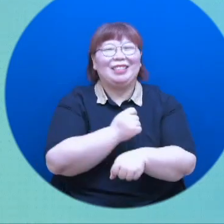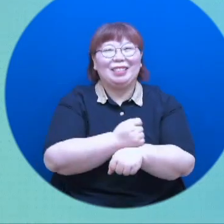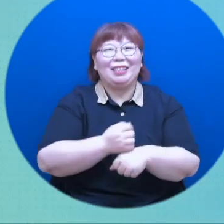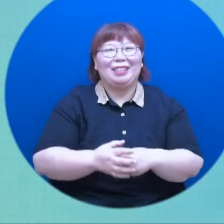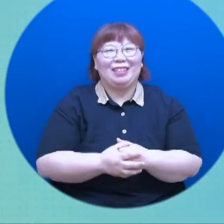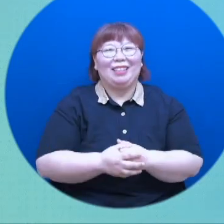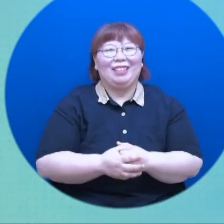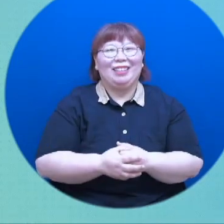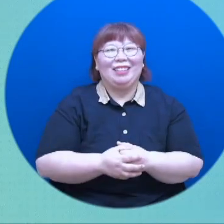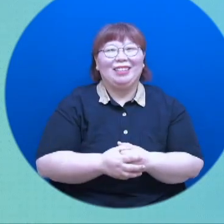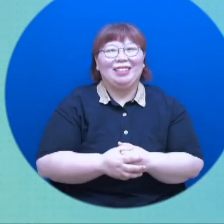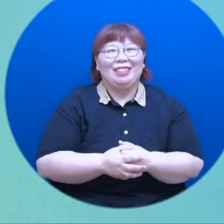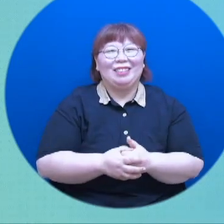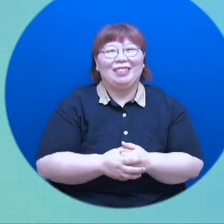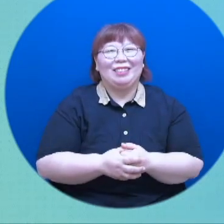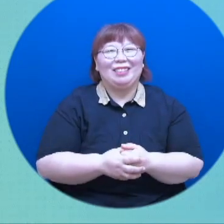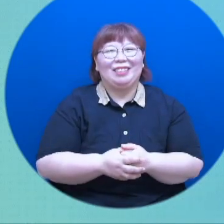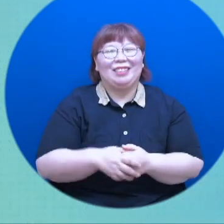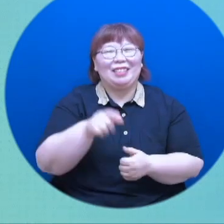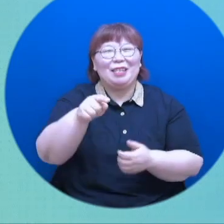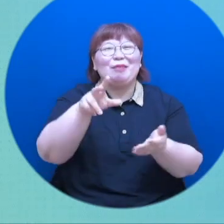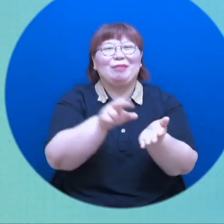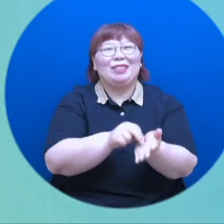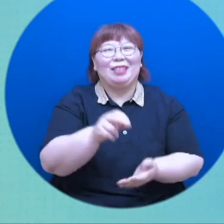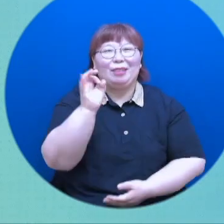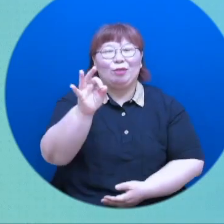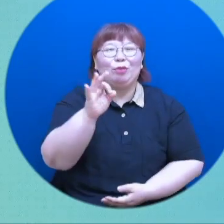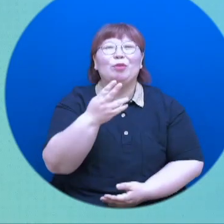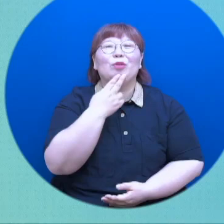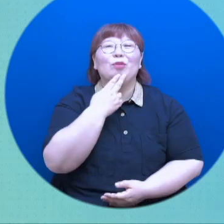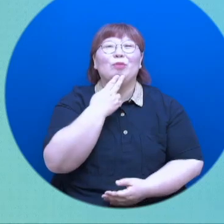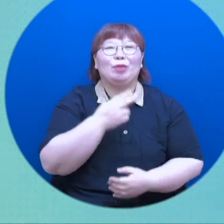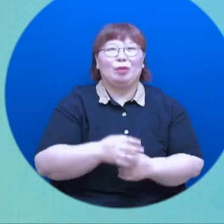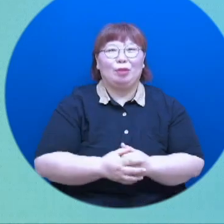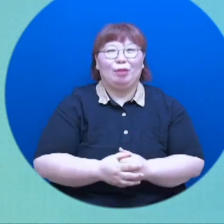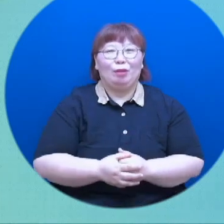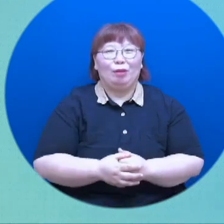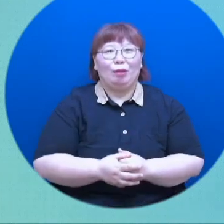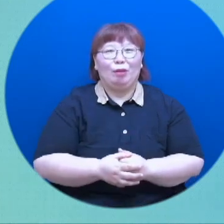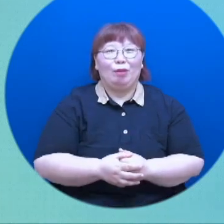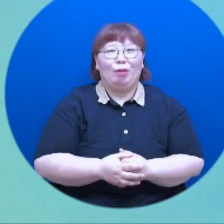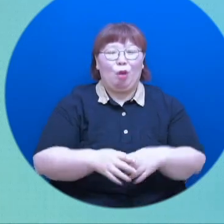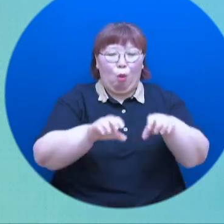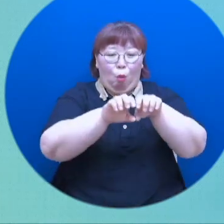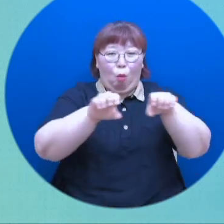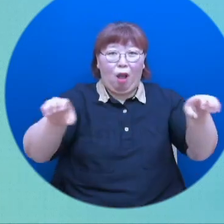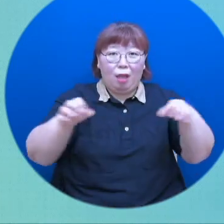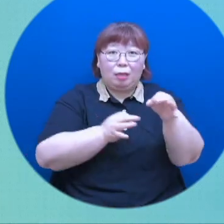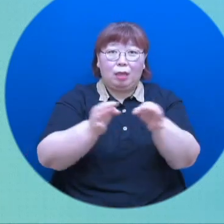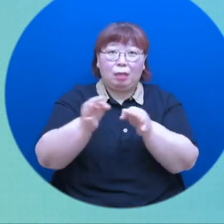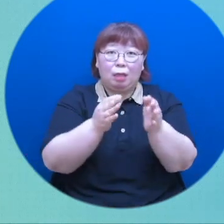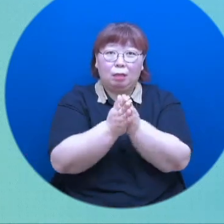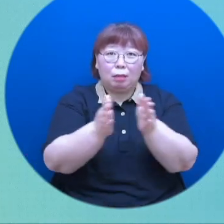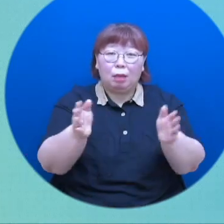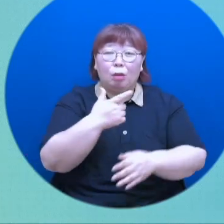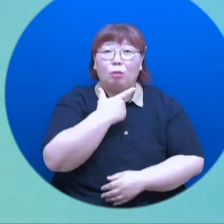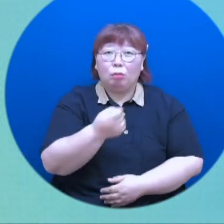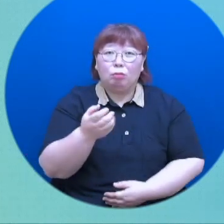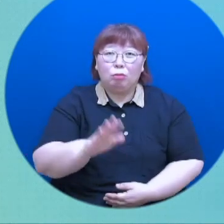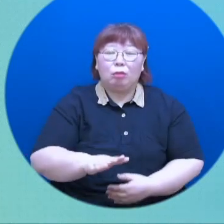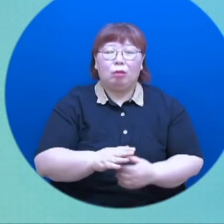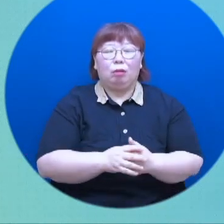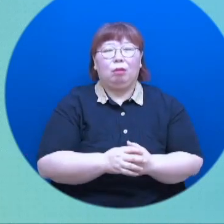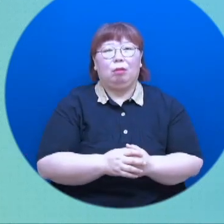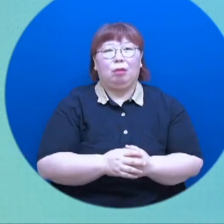그런데 문제는 돈이 없잖아, 돈. 파이프 장사를 하면 미천이 있어야 되는데 아무것도